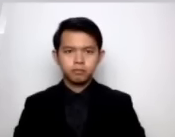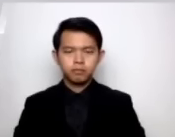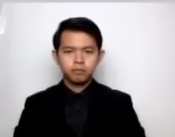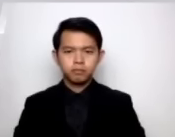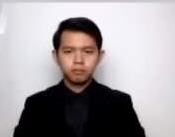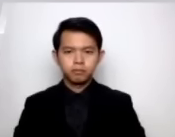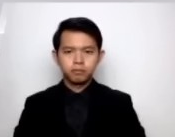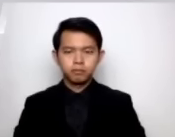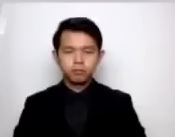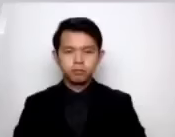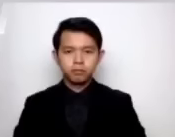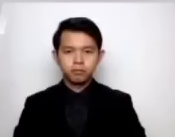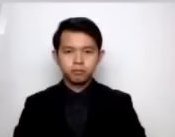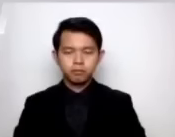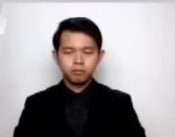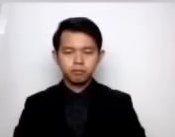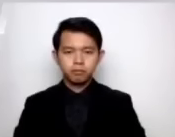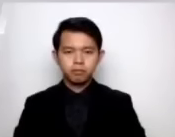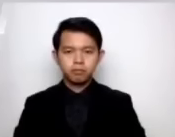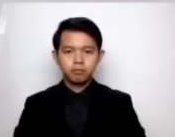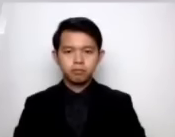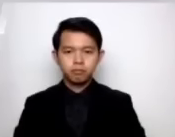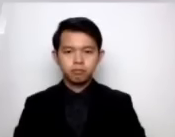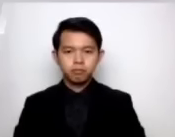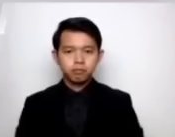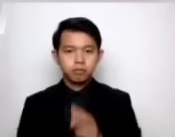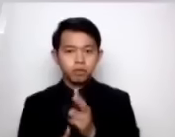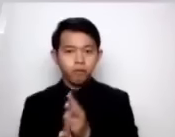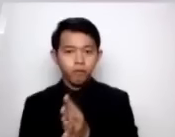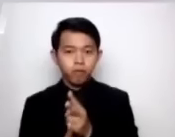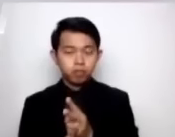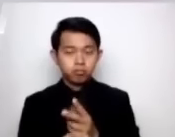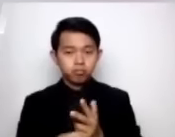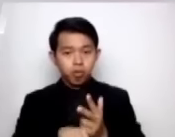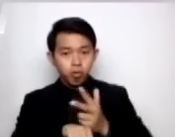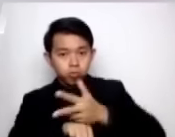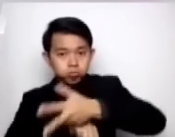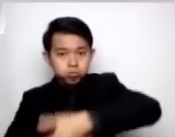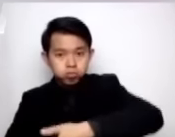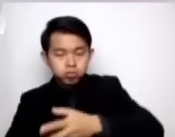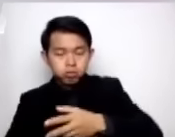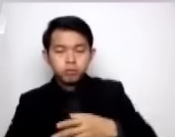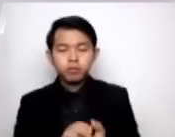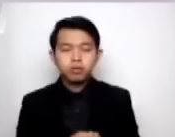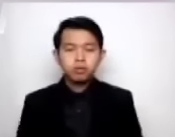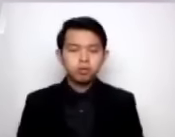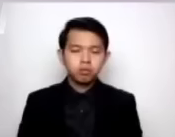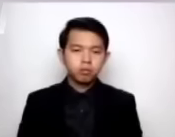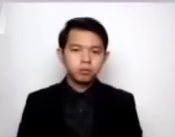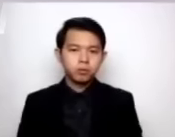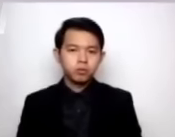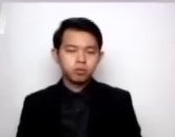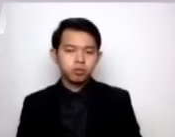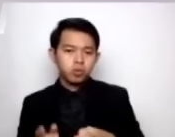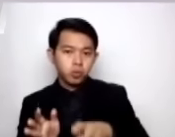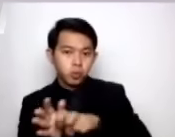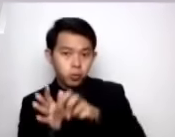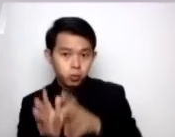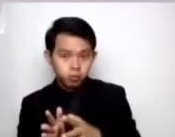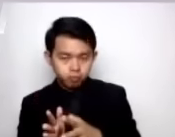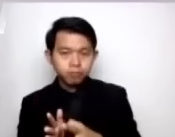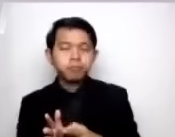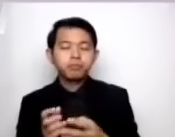Nahulog sa bangin ang isang wing van sa Southern Leyte. Sugatan ng pahinanting nakatalon palabas at ang driver na naipit sa windshield. May